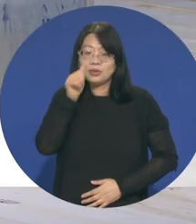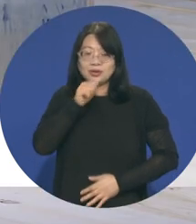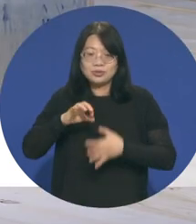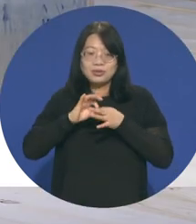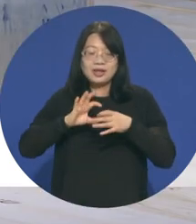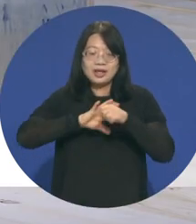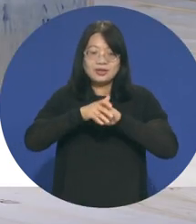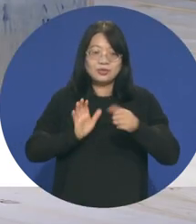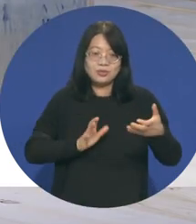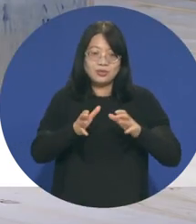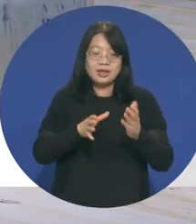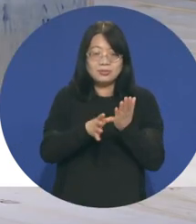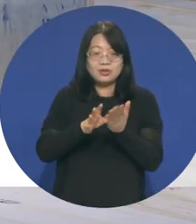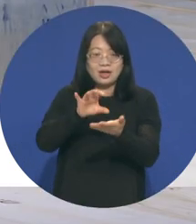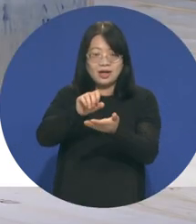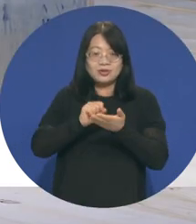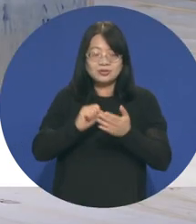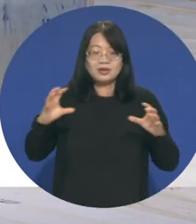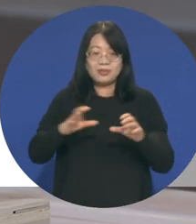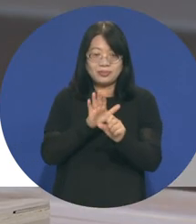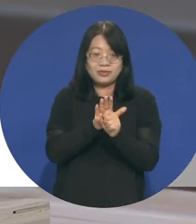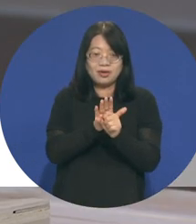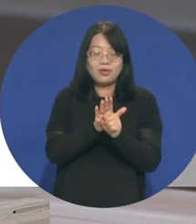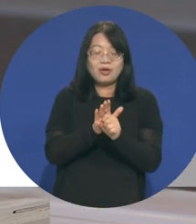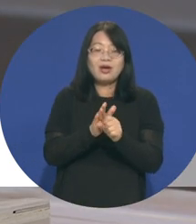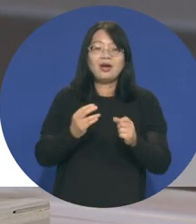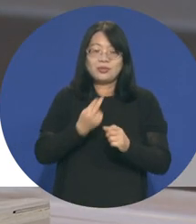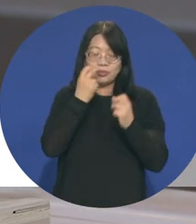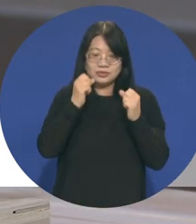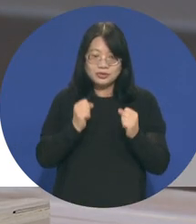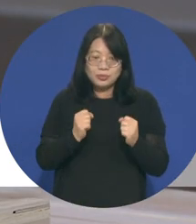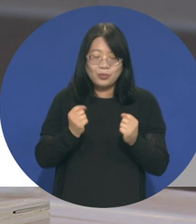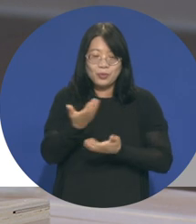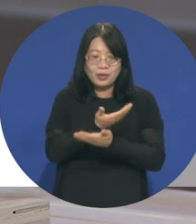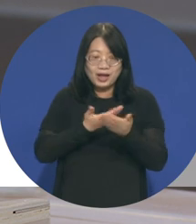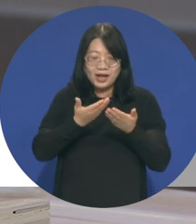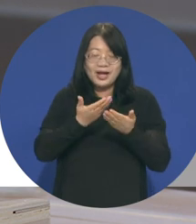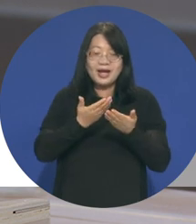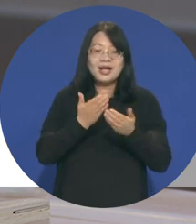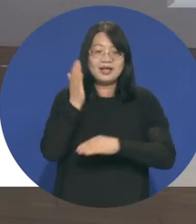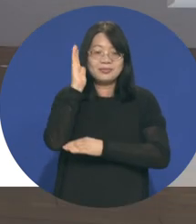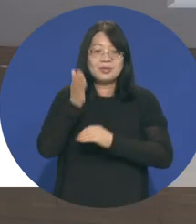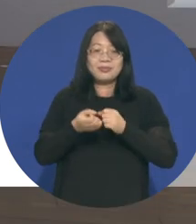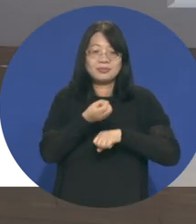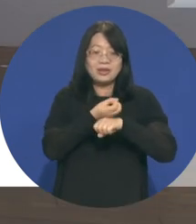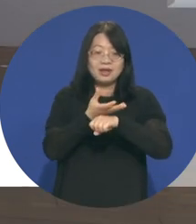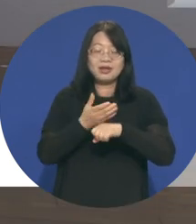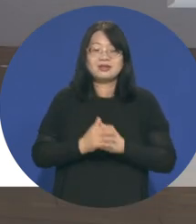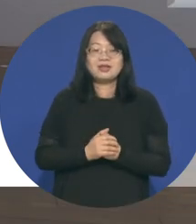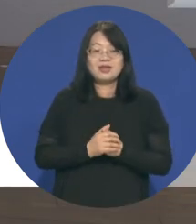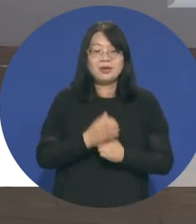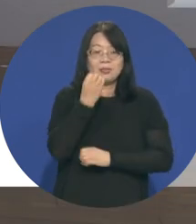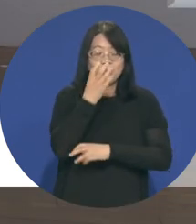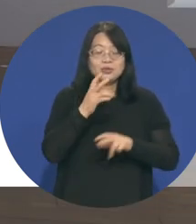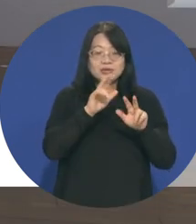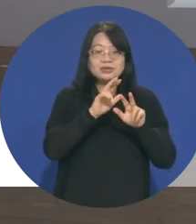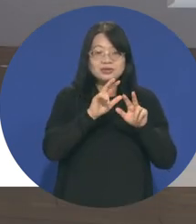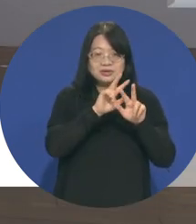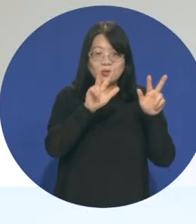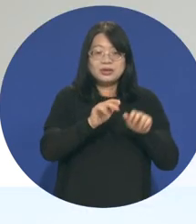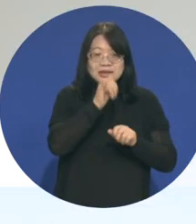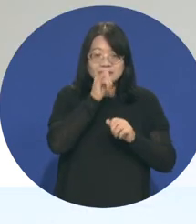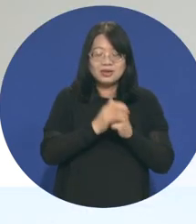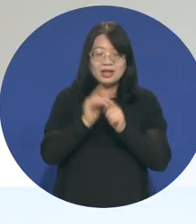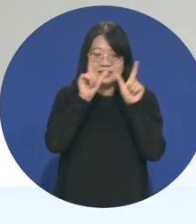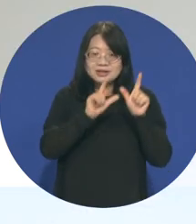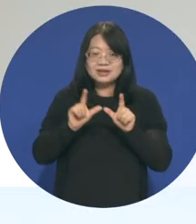통해 협력과 공존의 메시지를 전합니다. 경기 도자미술관에서 본전시가 열리고 경기 생활도자미술관과